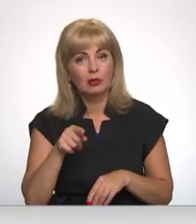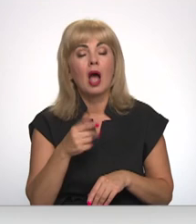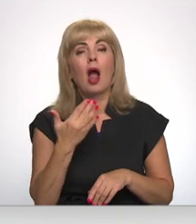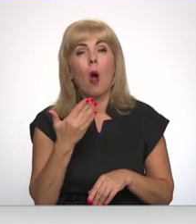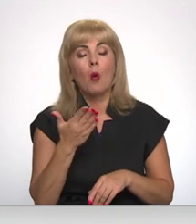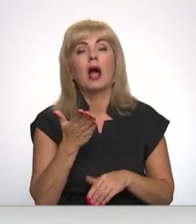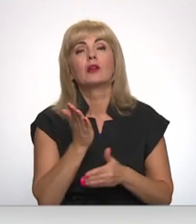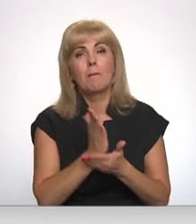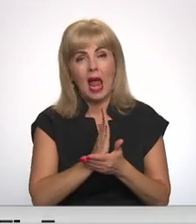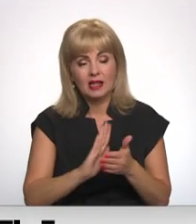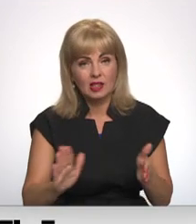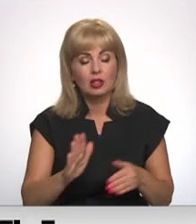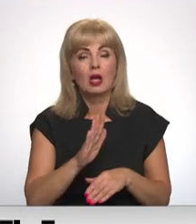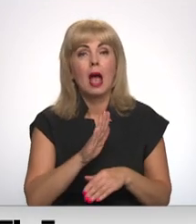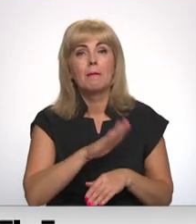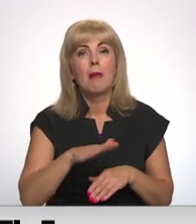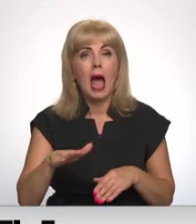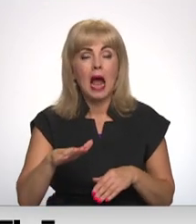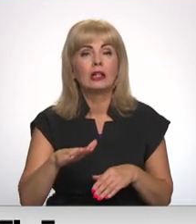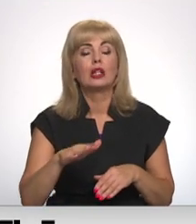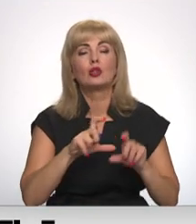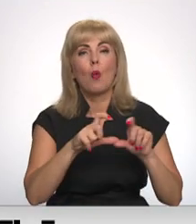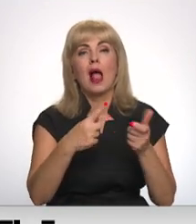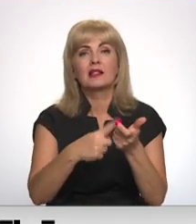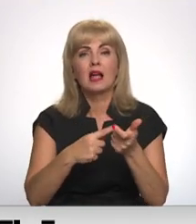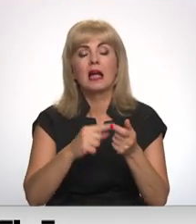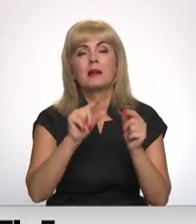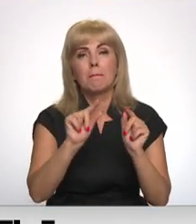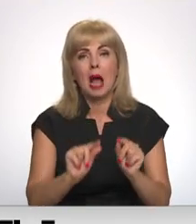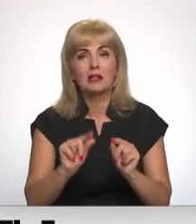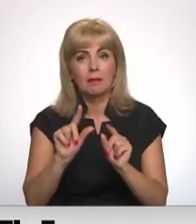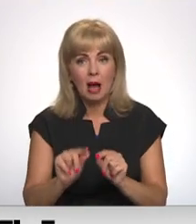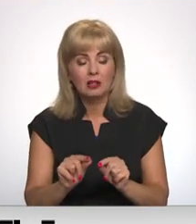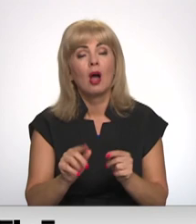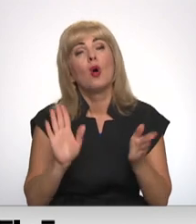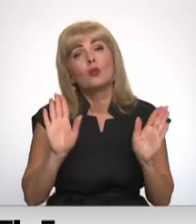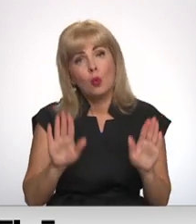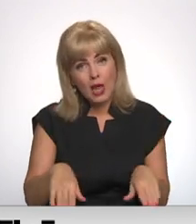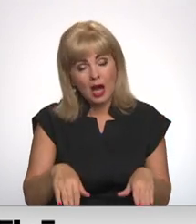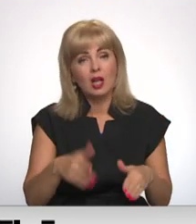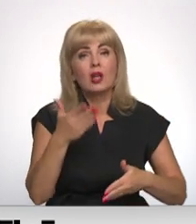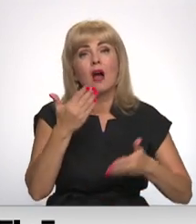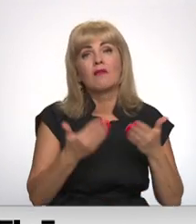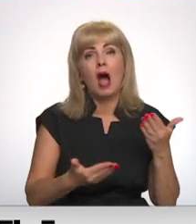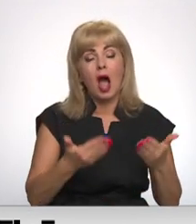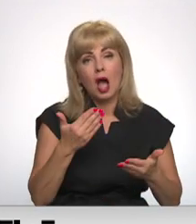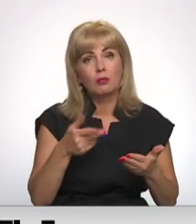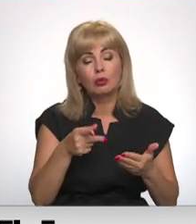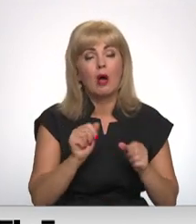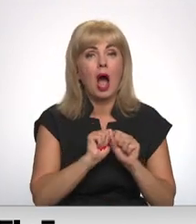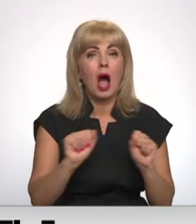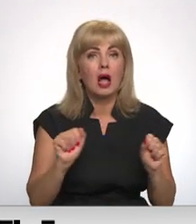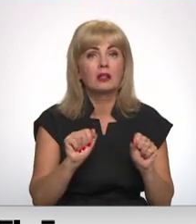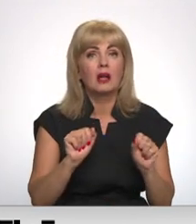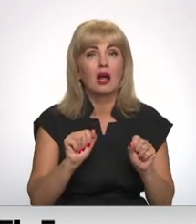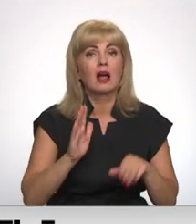jo bērni skolā palika vien mazāk un mazāk un mazāk, bet notikās. Varbūt, ka tāda ātrāk